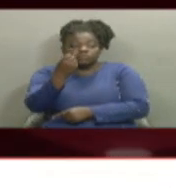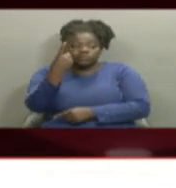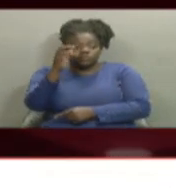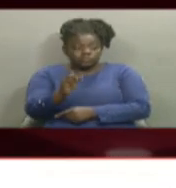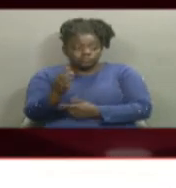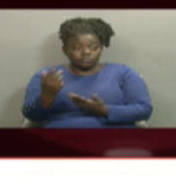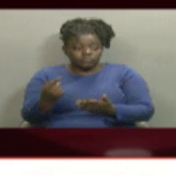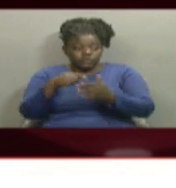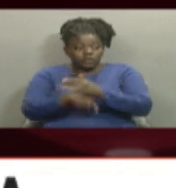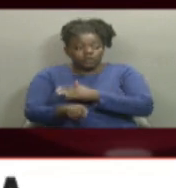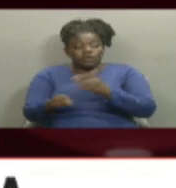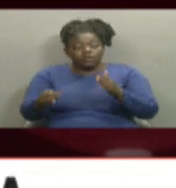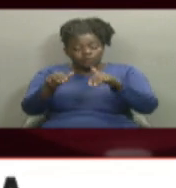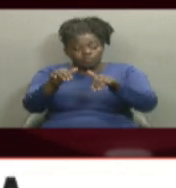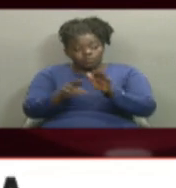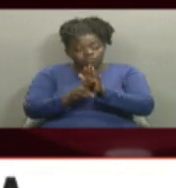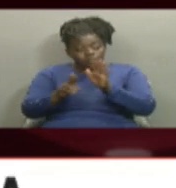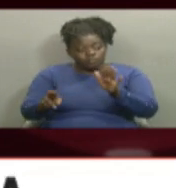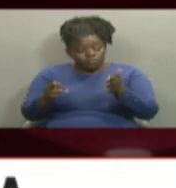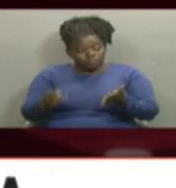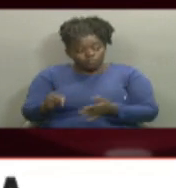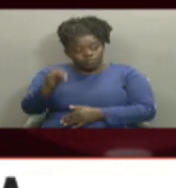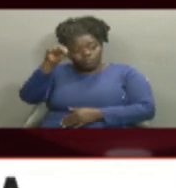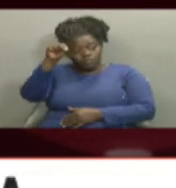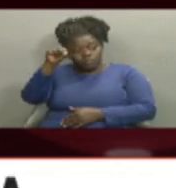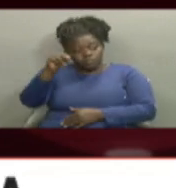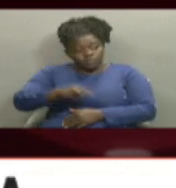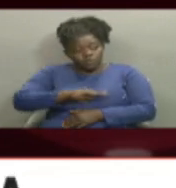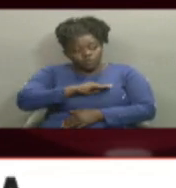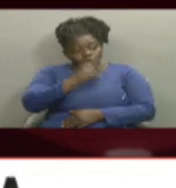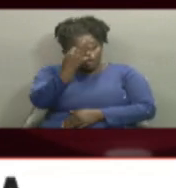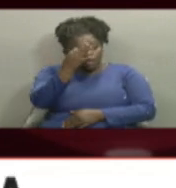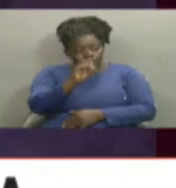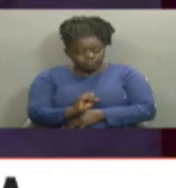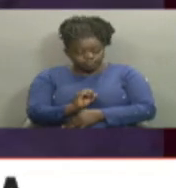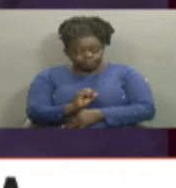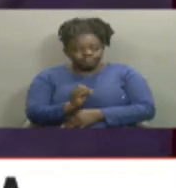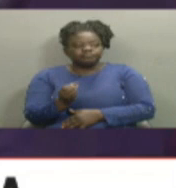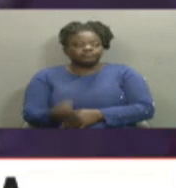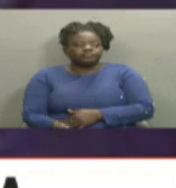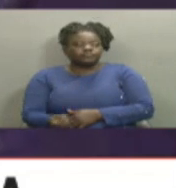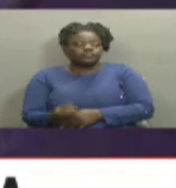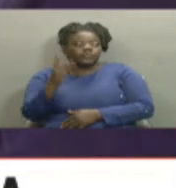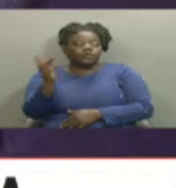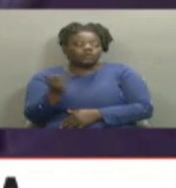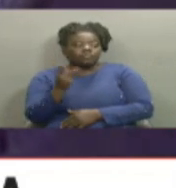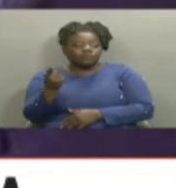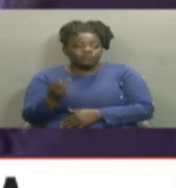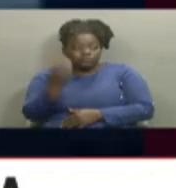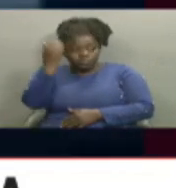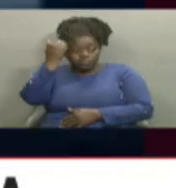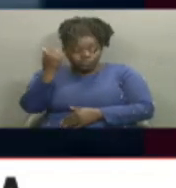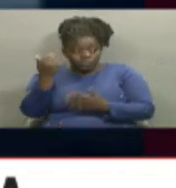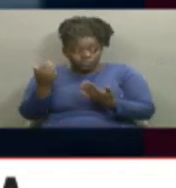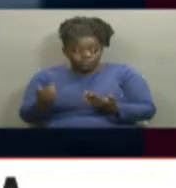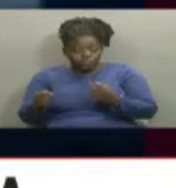yeso ga parami ngachikirira. Eldot nothing aweze miaka. Asato. Uhuru neruto pao wabiru wako mkoti yensu ni nilwe chitaba